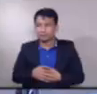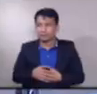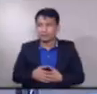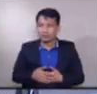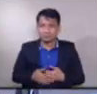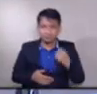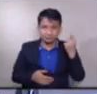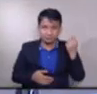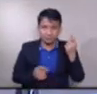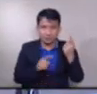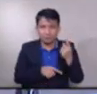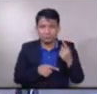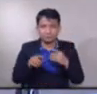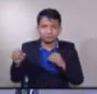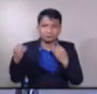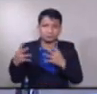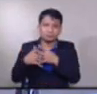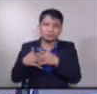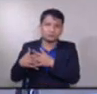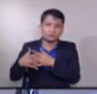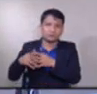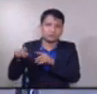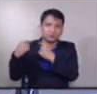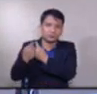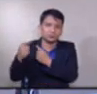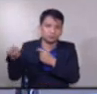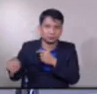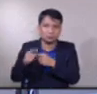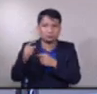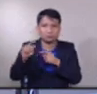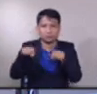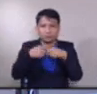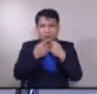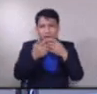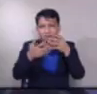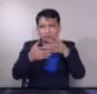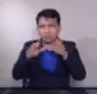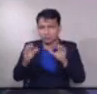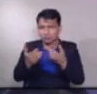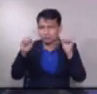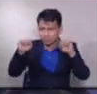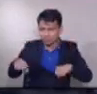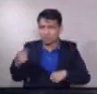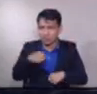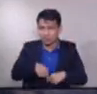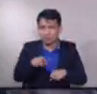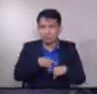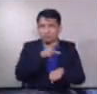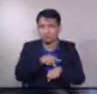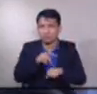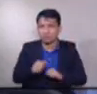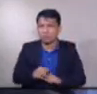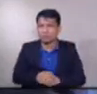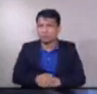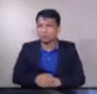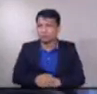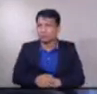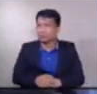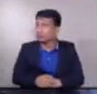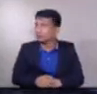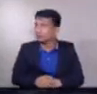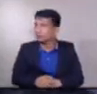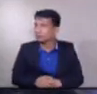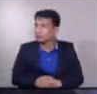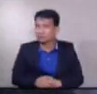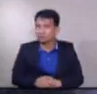concerned. Oh. Pero sa Amerika, bakit mas maraming tribo doon? Bakit nagkaroon sila ng tribal court? Kung kaya ng Amerika, baka kaya ng Pilipinas. It sana is just nga. A dare. Sana nga. All right?